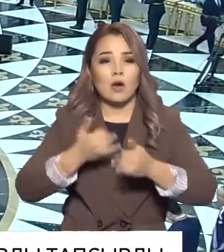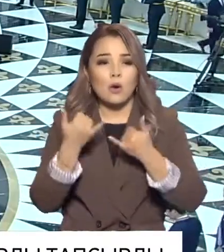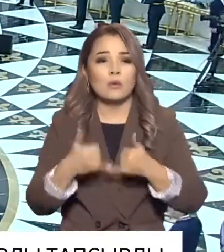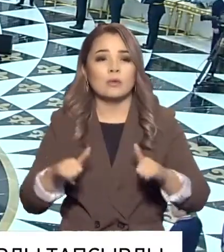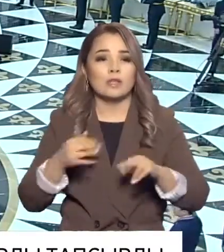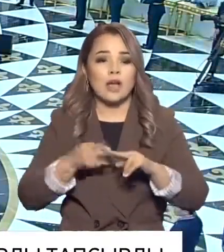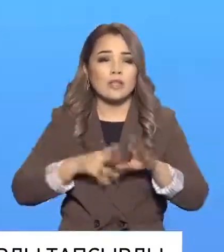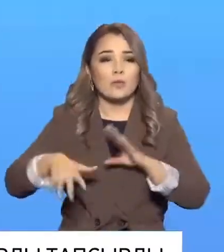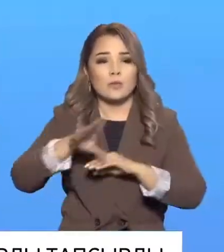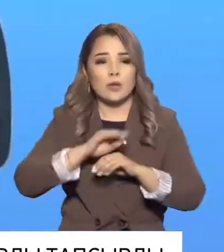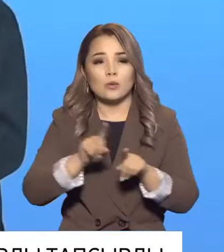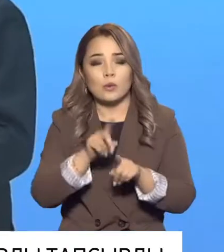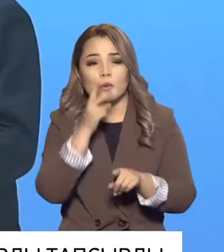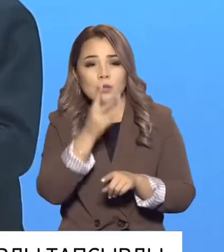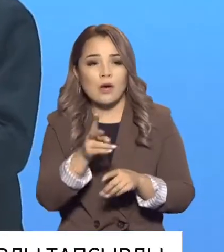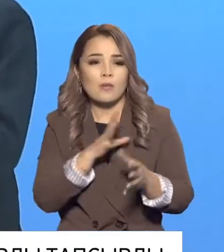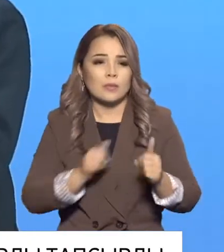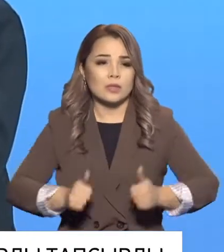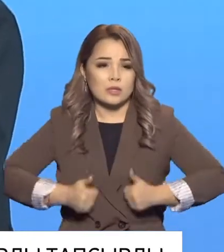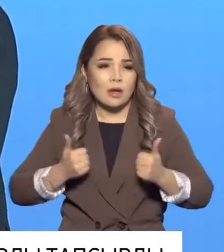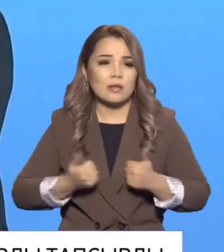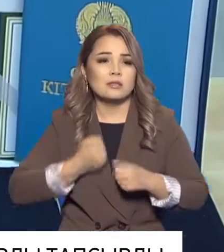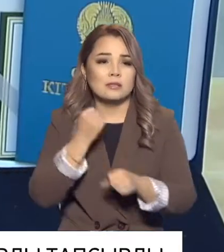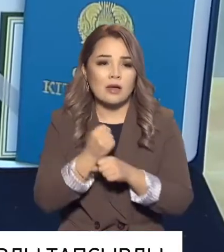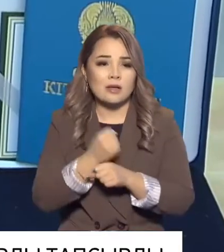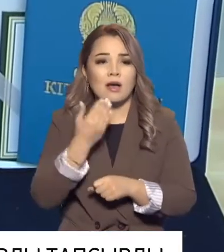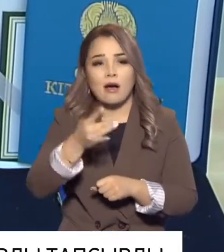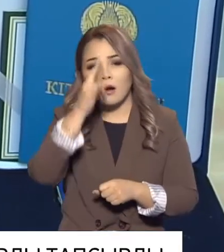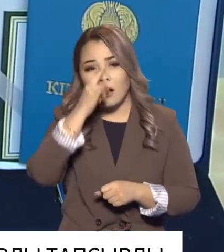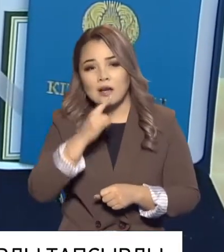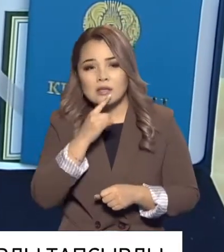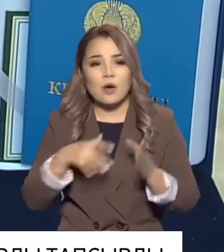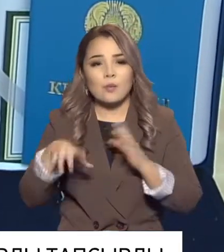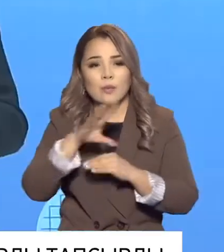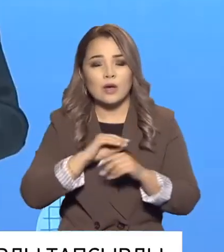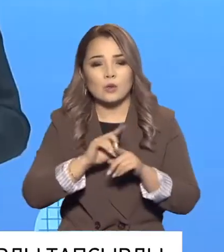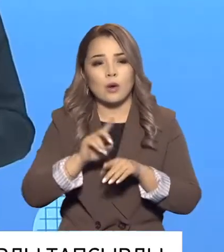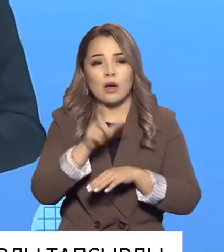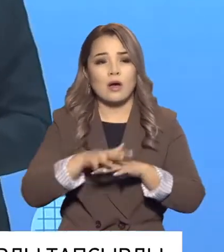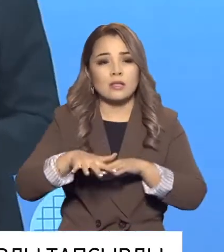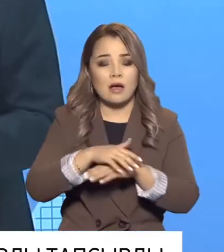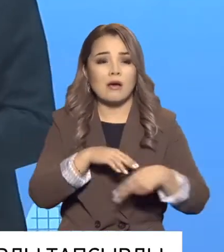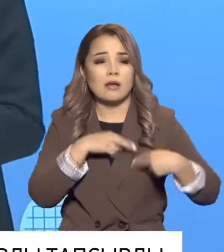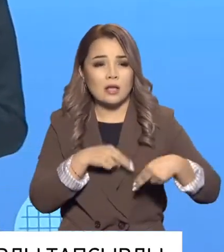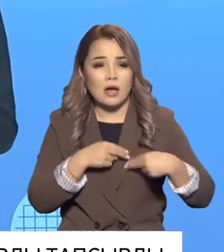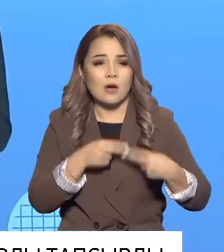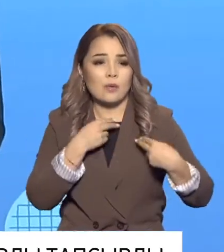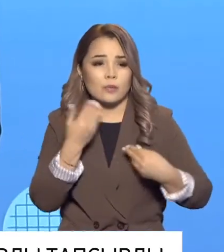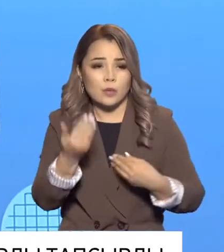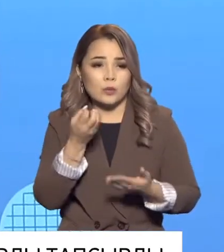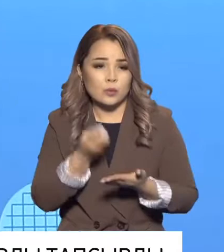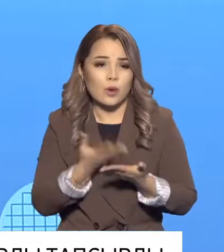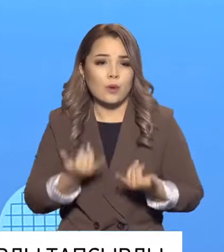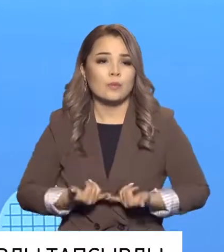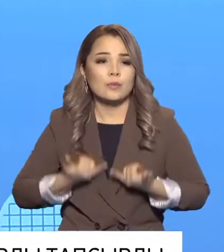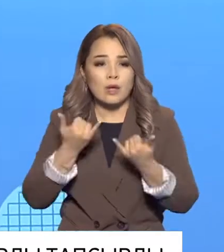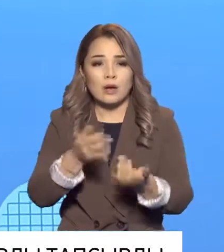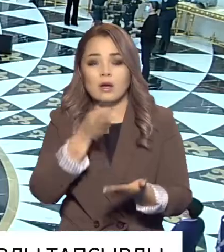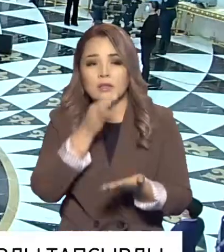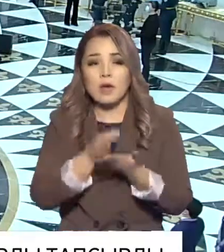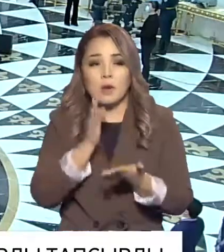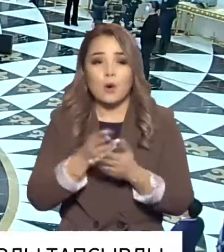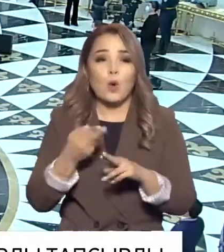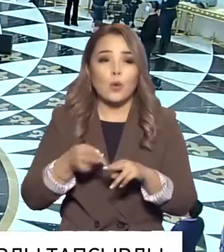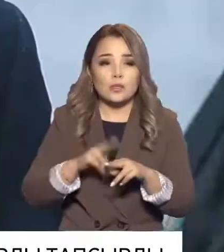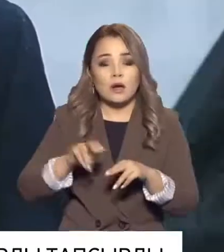қолдан келгеннің бәрін жасадық. Бұл наградалар сіздердің Қазақстан мен оның халқы алдындағы еңбектеріңіздің лайықты бағалануының нышаны.